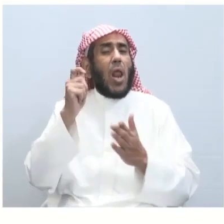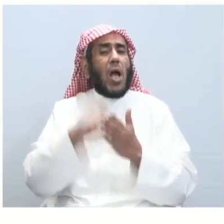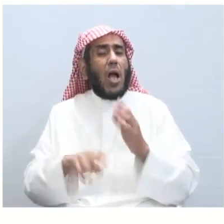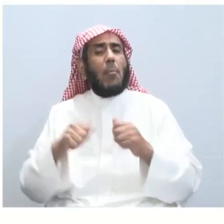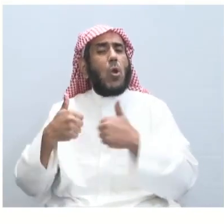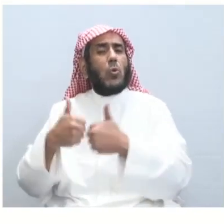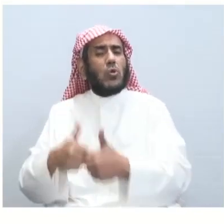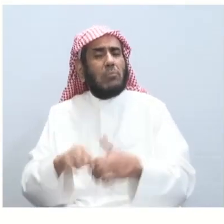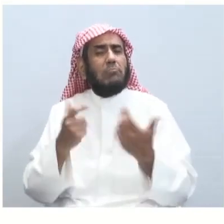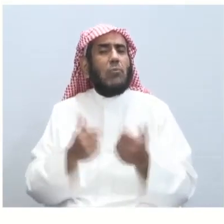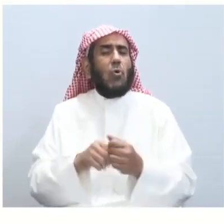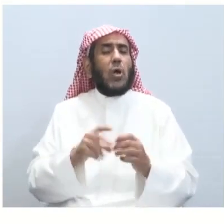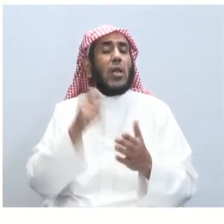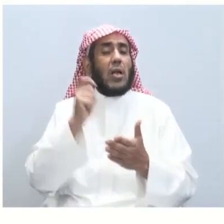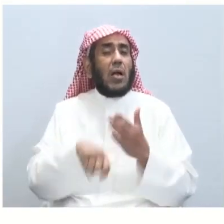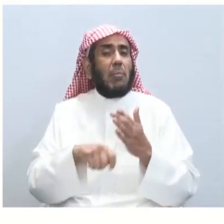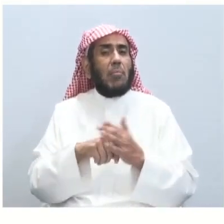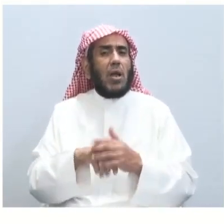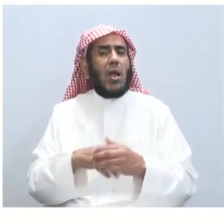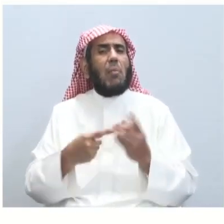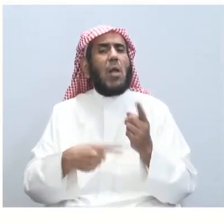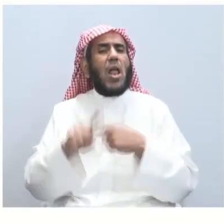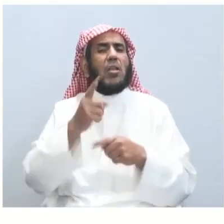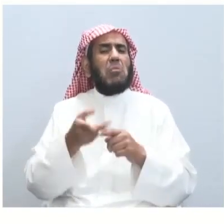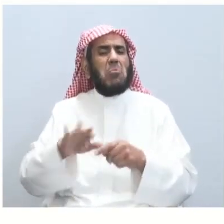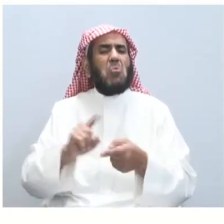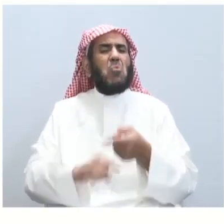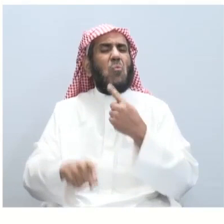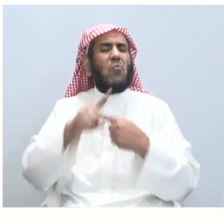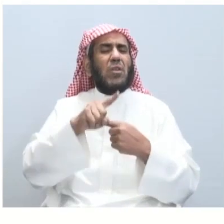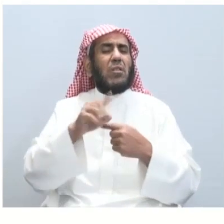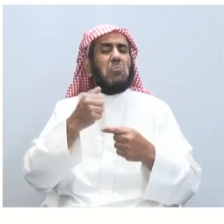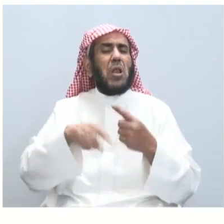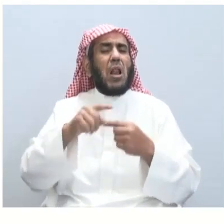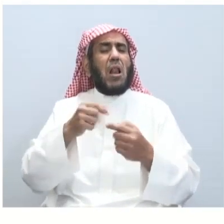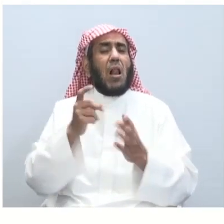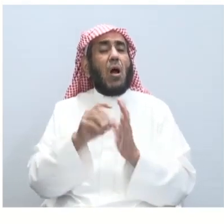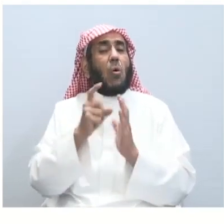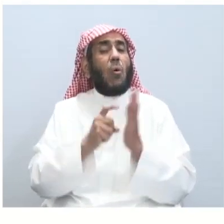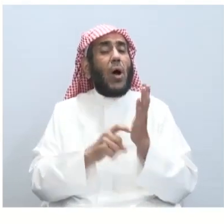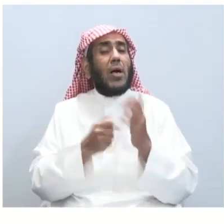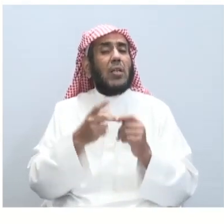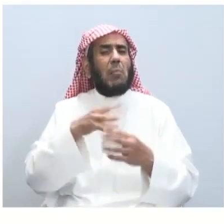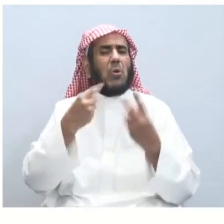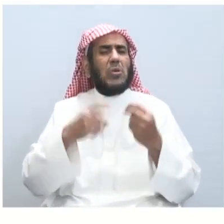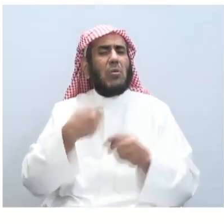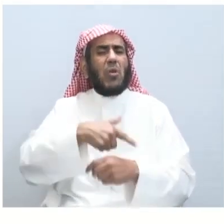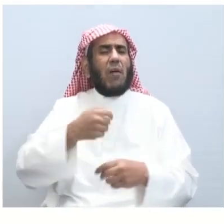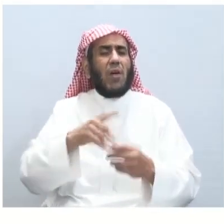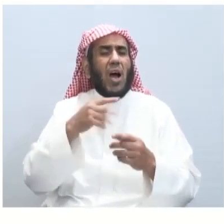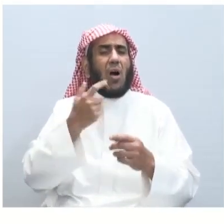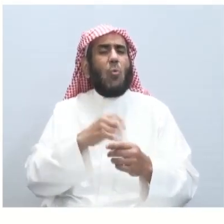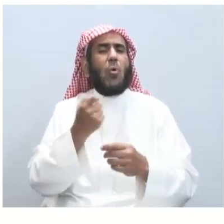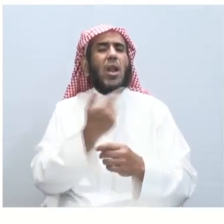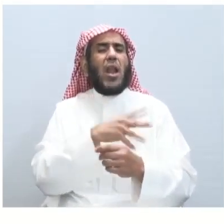الاسره وكذلك احكام احكام الارث او التركه مثل قواعد العامه للزوال والنفقه والنسب